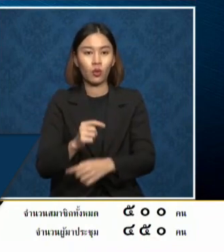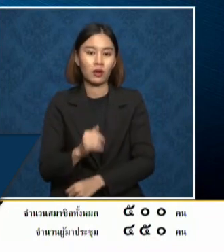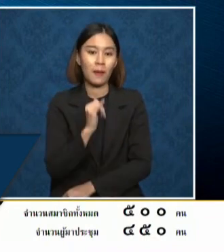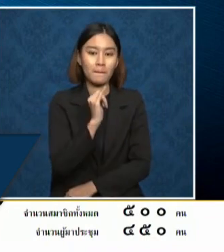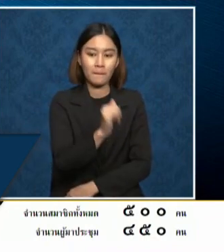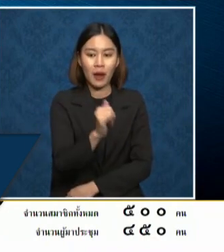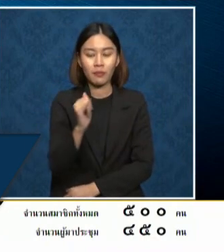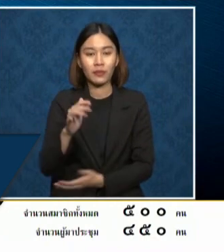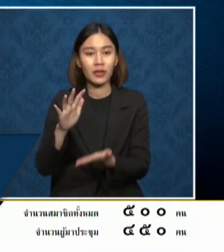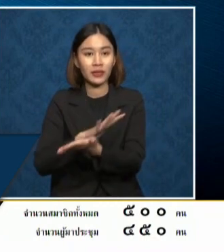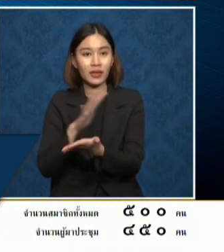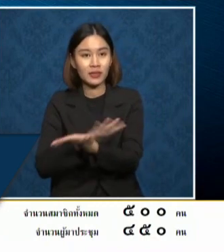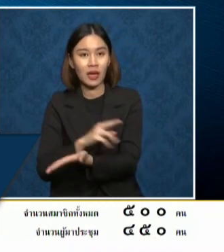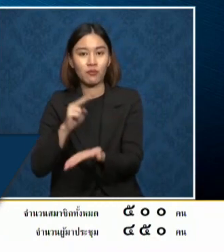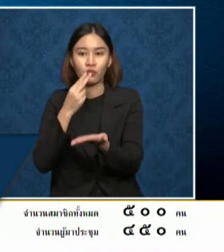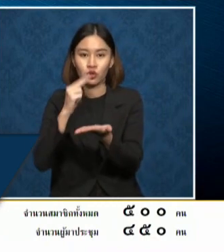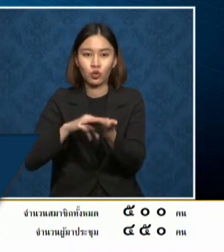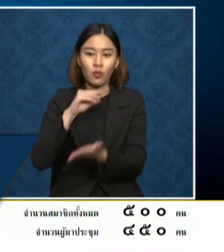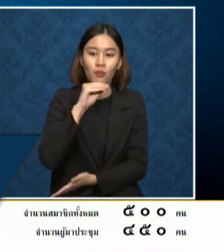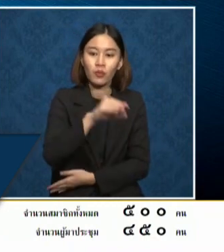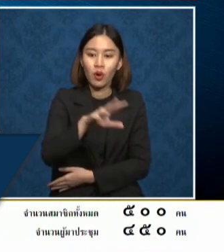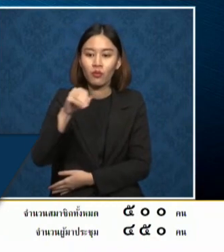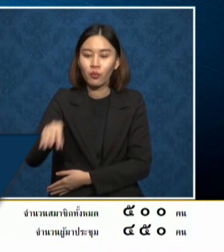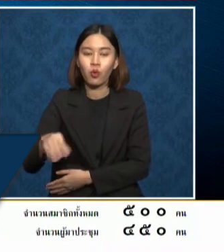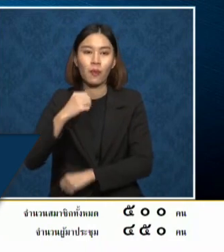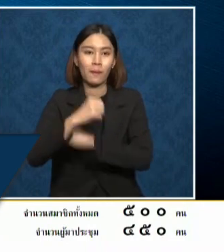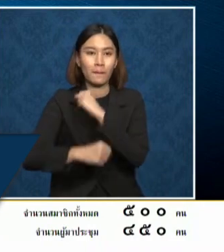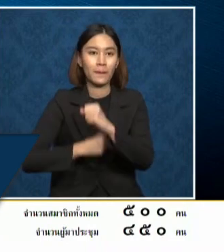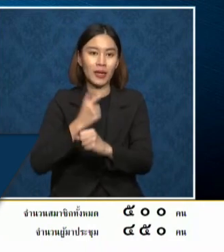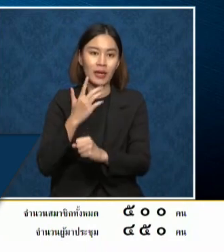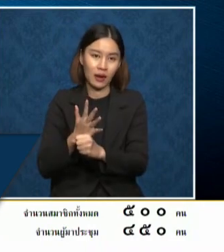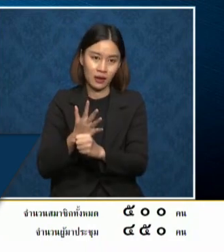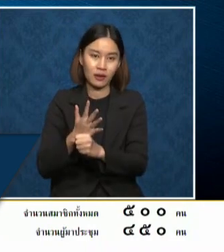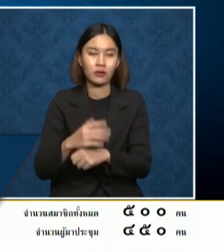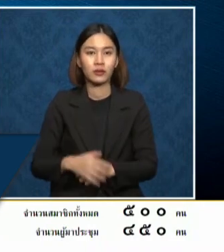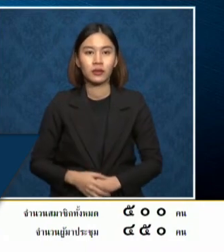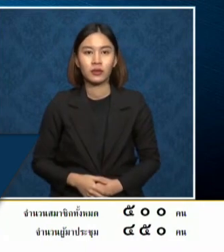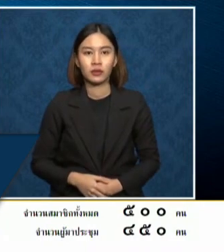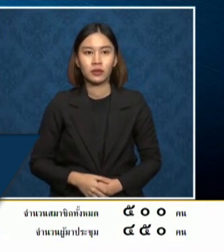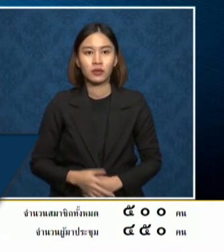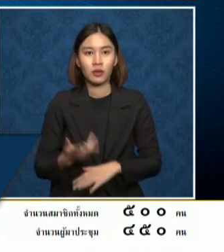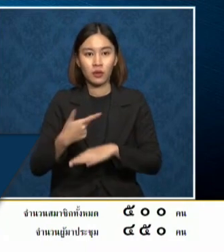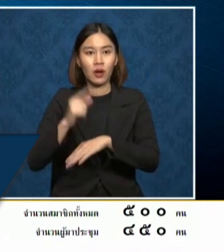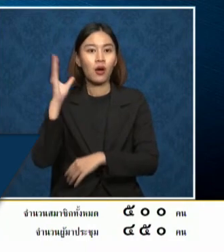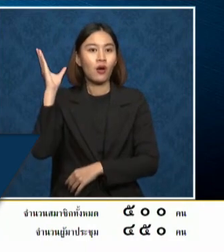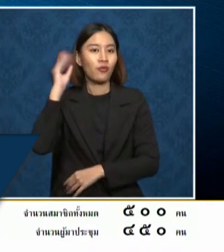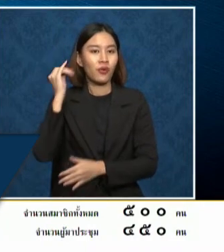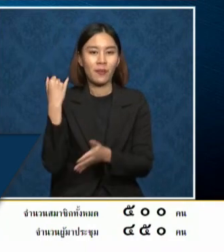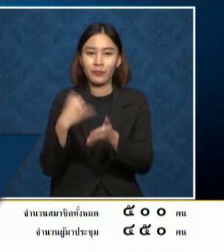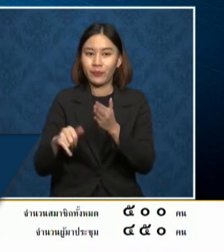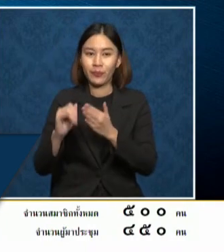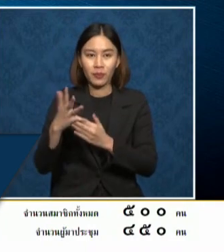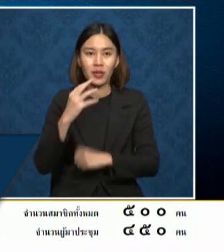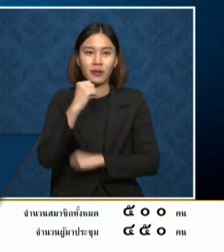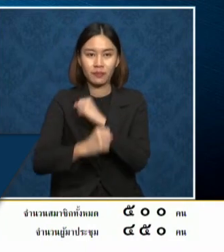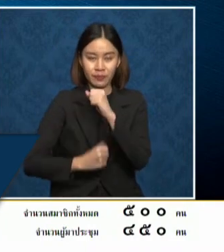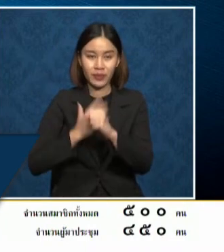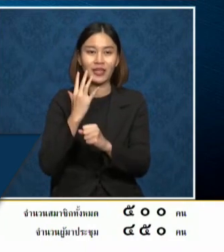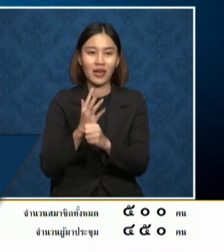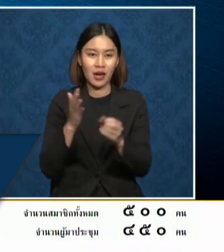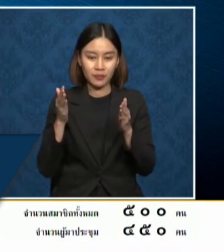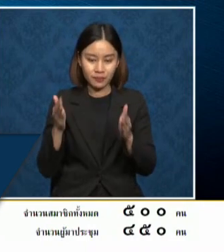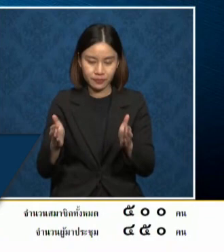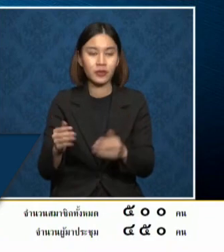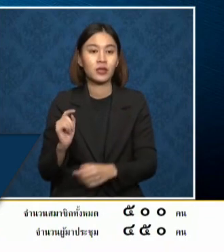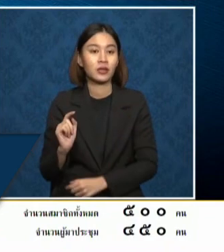ทางของเอกสารใช้ระยะเวลาเดินทางตั้ง 5ปีค่ะท่านประธานท่านประธานฟังไม่ผิดแน่นอนค่ะ 5ปีค่ะ